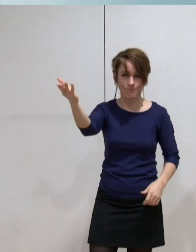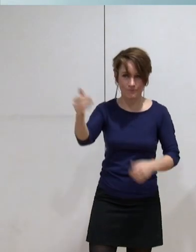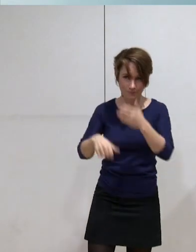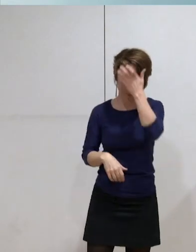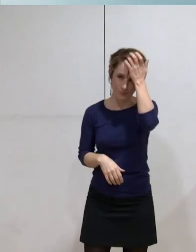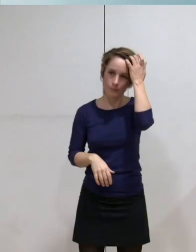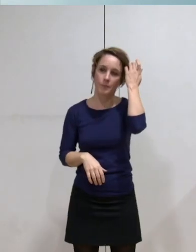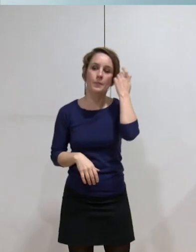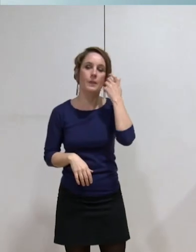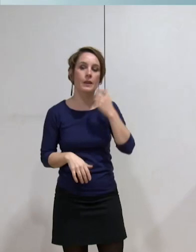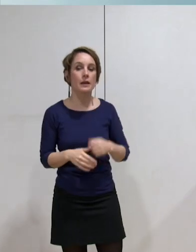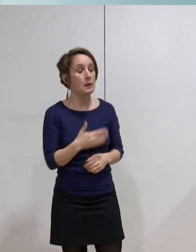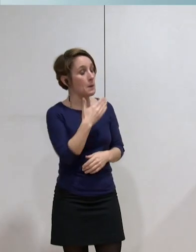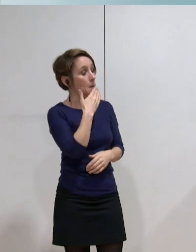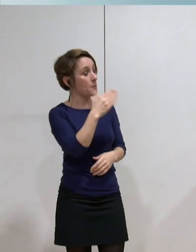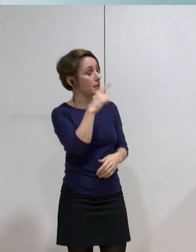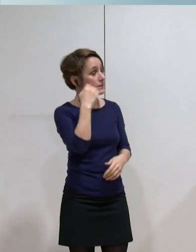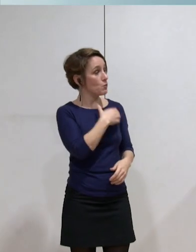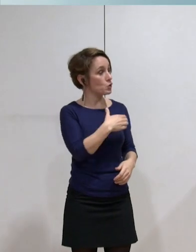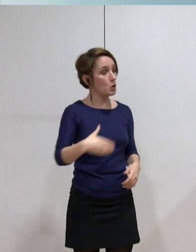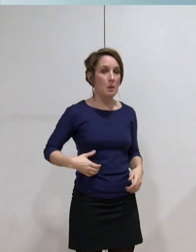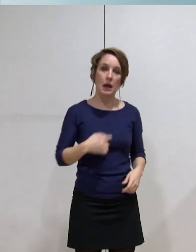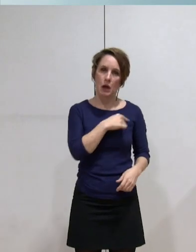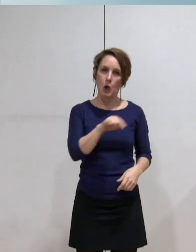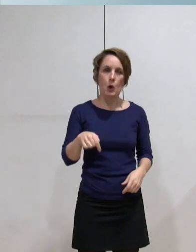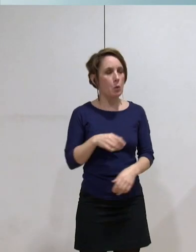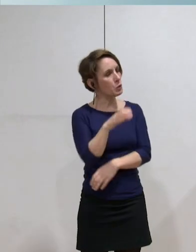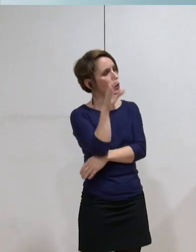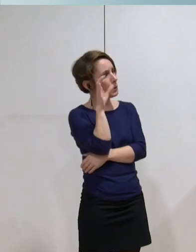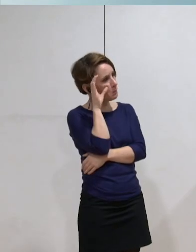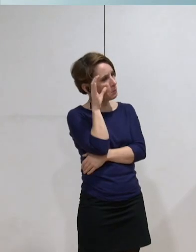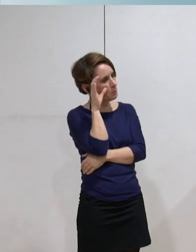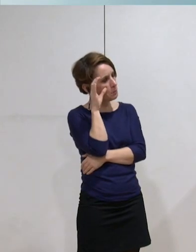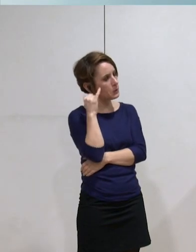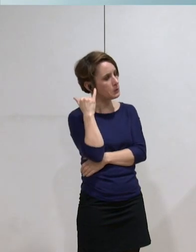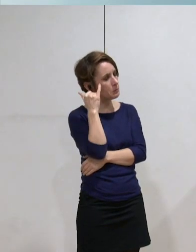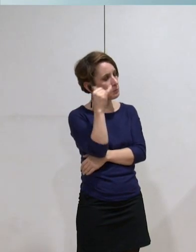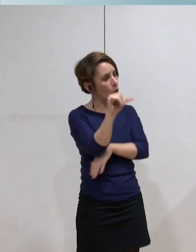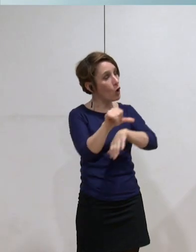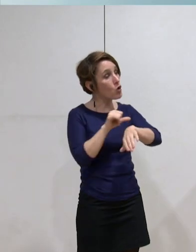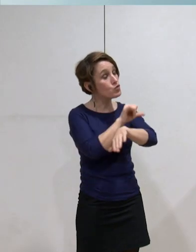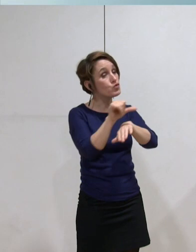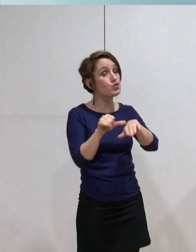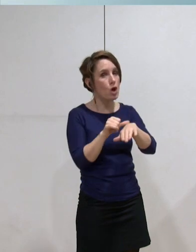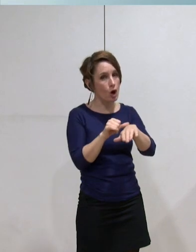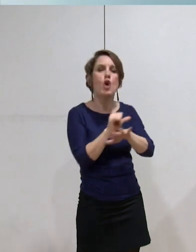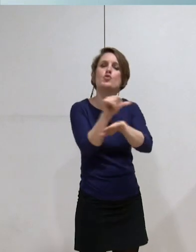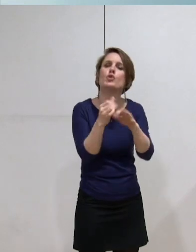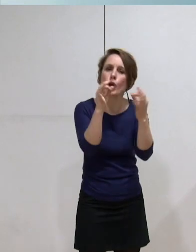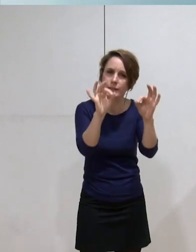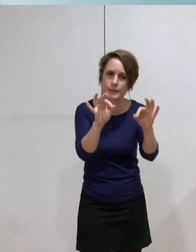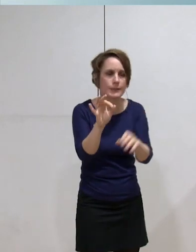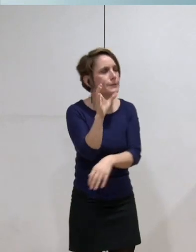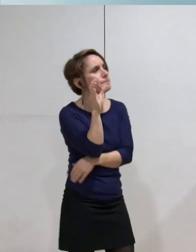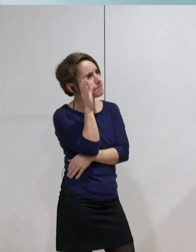nous vous avons donc écouté avec beaucoup d'attention pendant 1h 10 1h10 cela